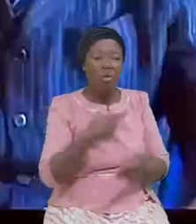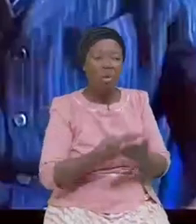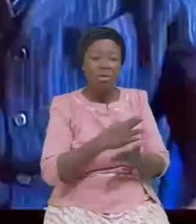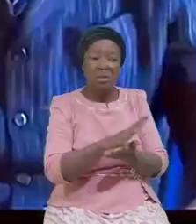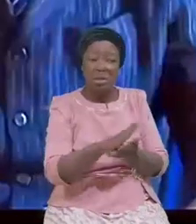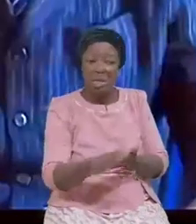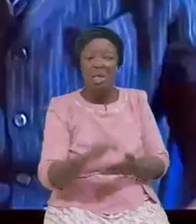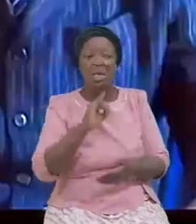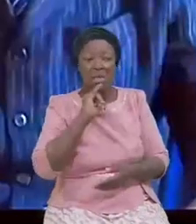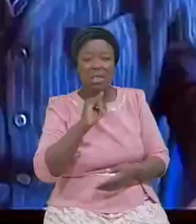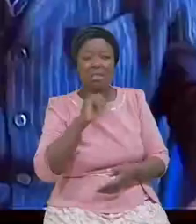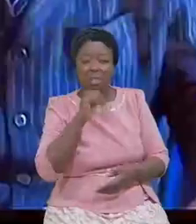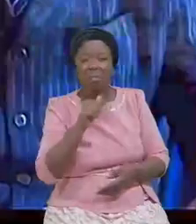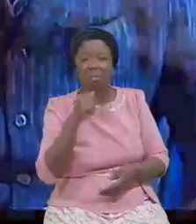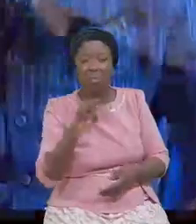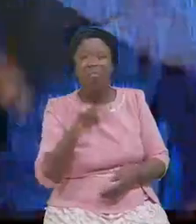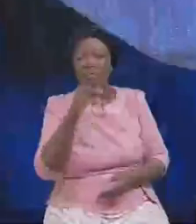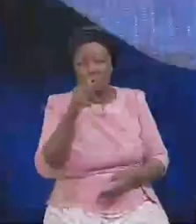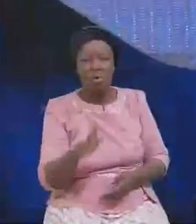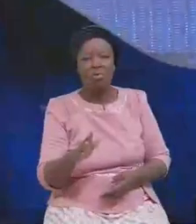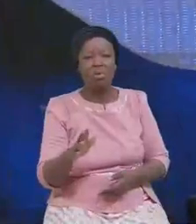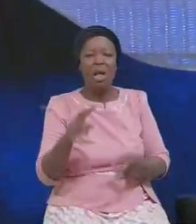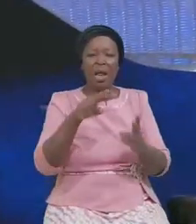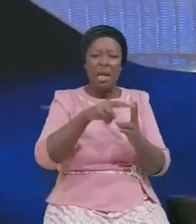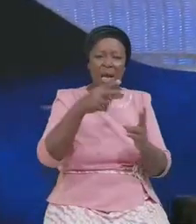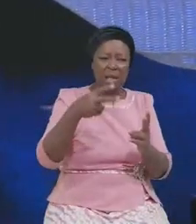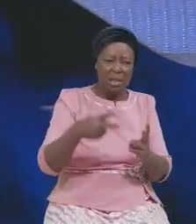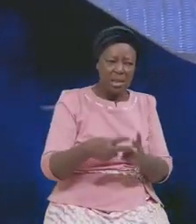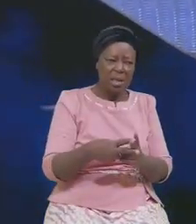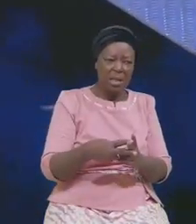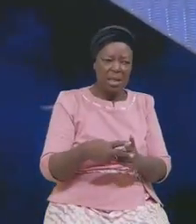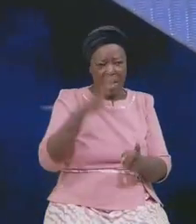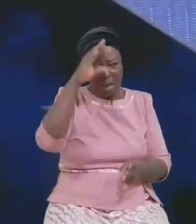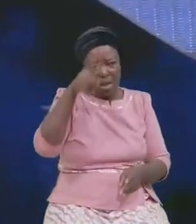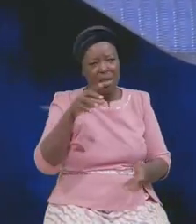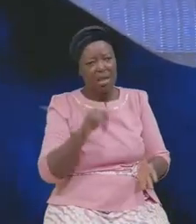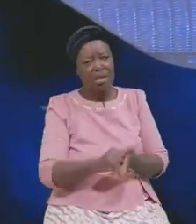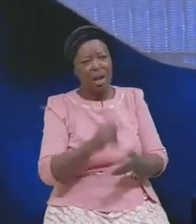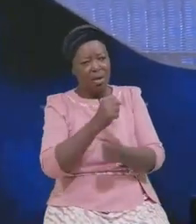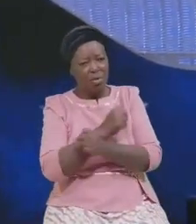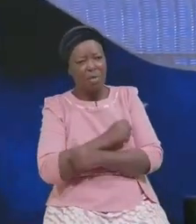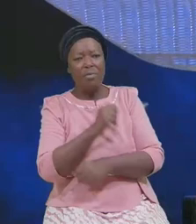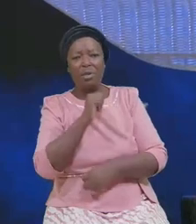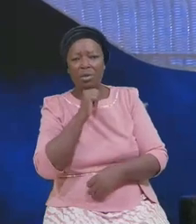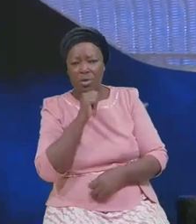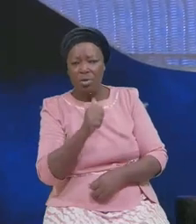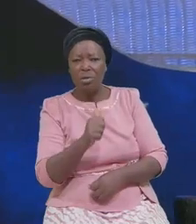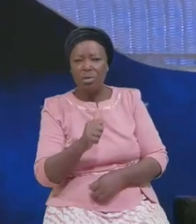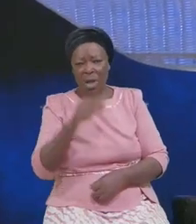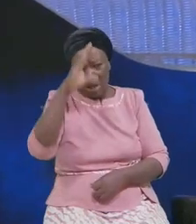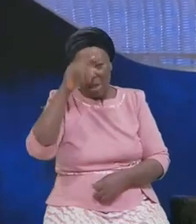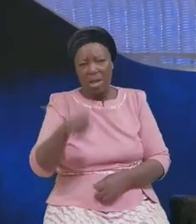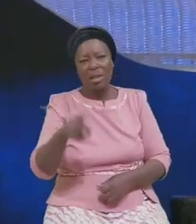n'est pas de Dieu. Ni non plus celui qui n'aime pas son frère.